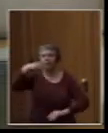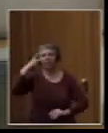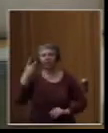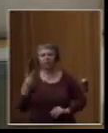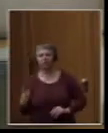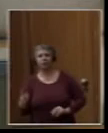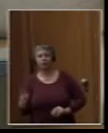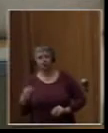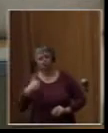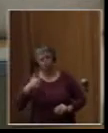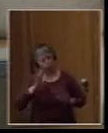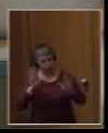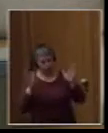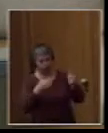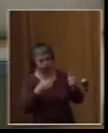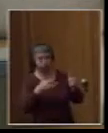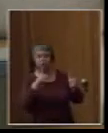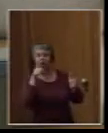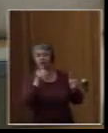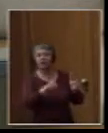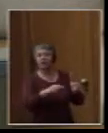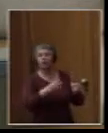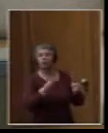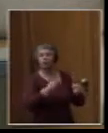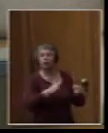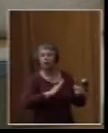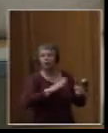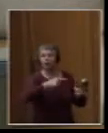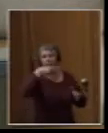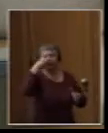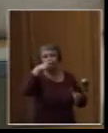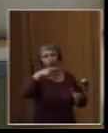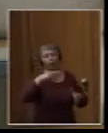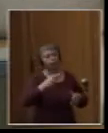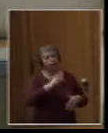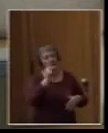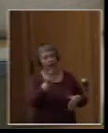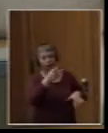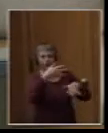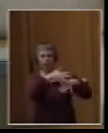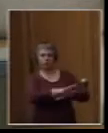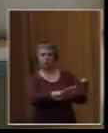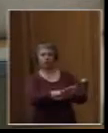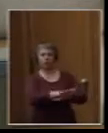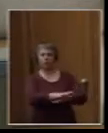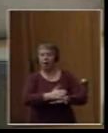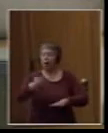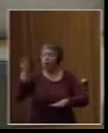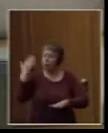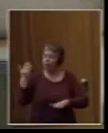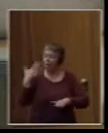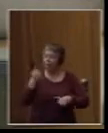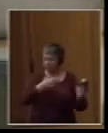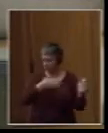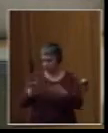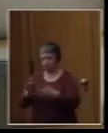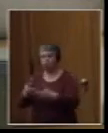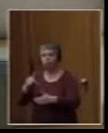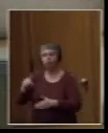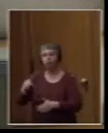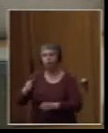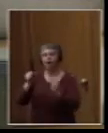των ανθρωπίνων δικαιωμάτων και της κοινωνικής ένταξης, παρά από την αποκλειστική προοπτική που υπήρχε της υγείας και της κοινωνικής